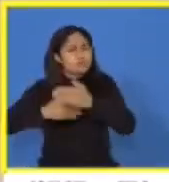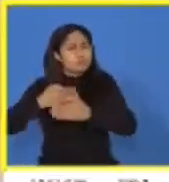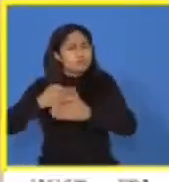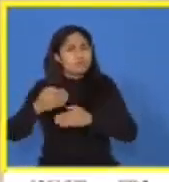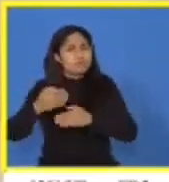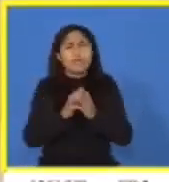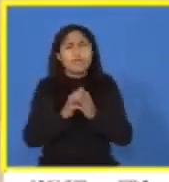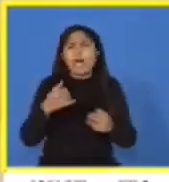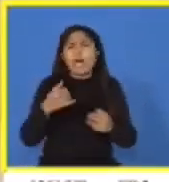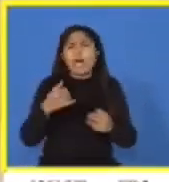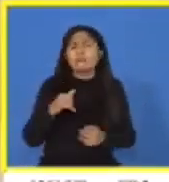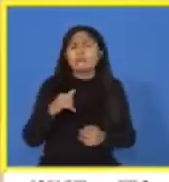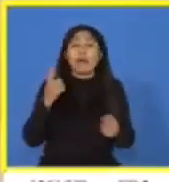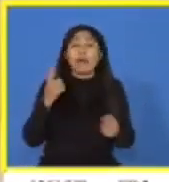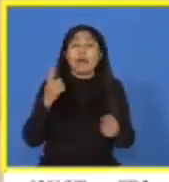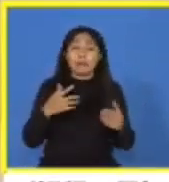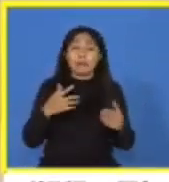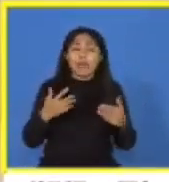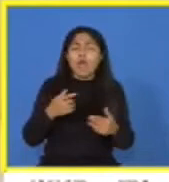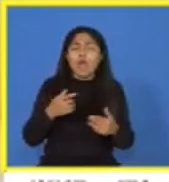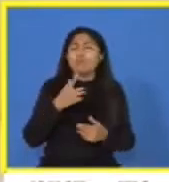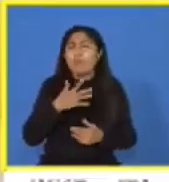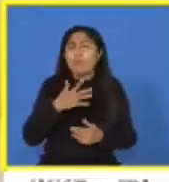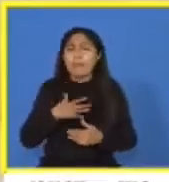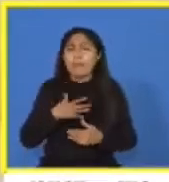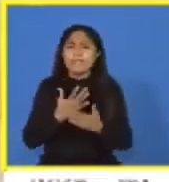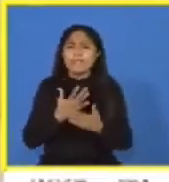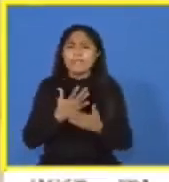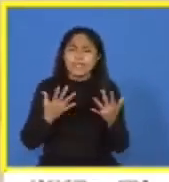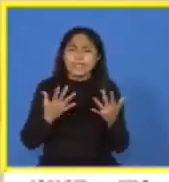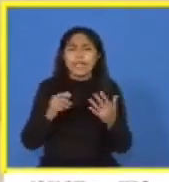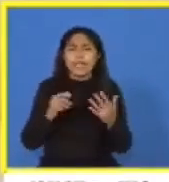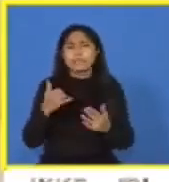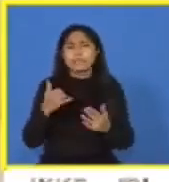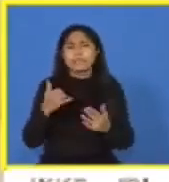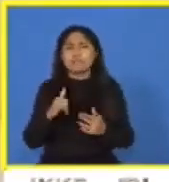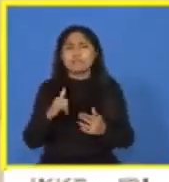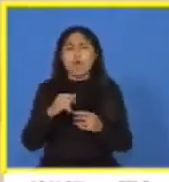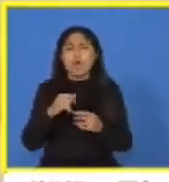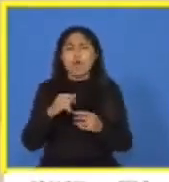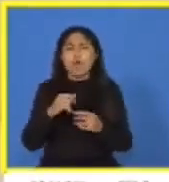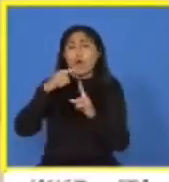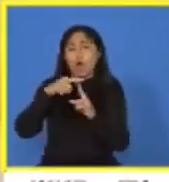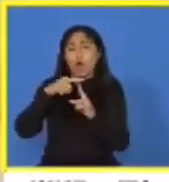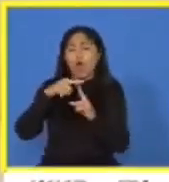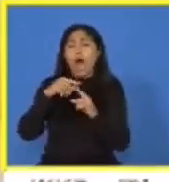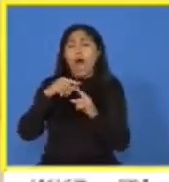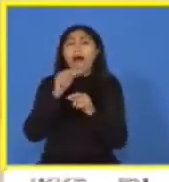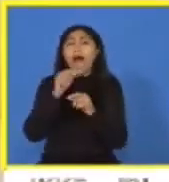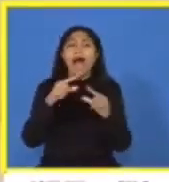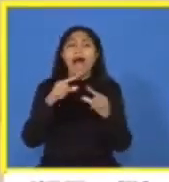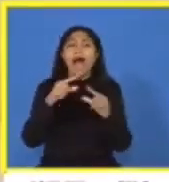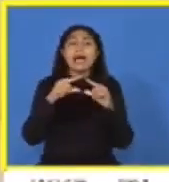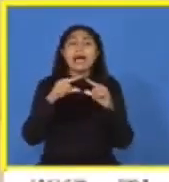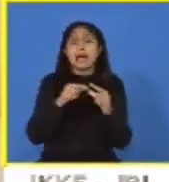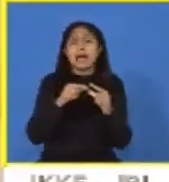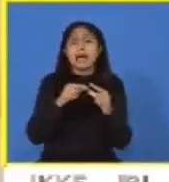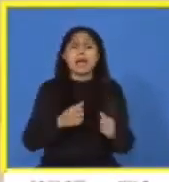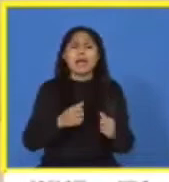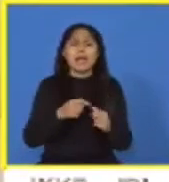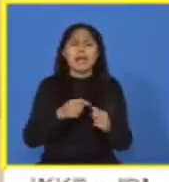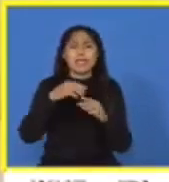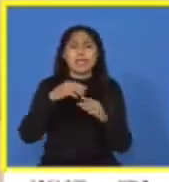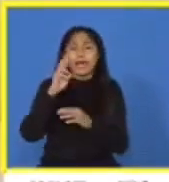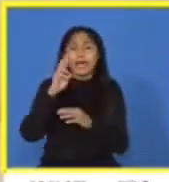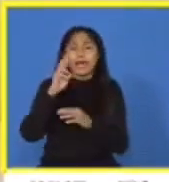punya masyarakat ini kan tokoh-tokoh masyarakat, tokoh agama, juga apa namanya di tingkat